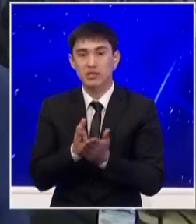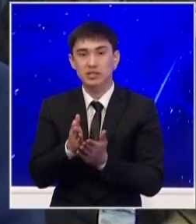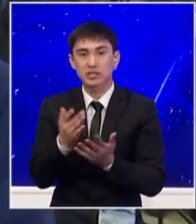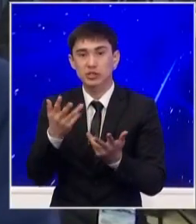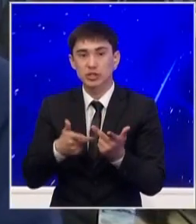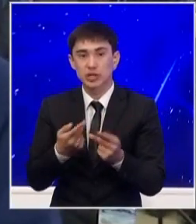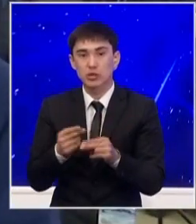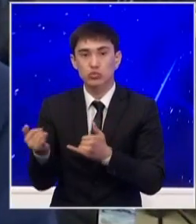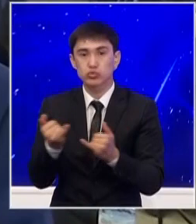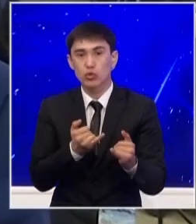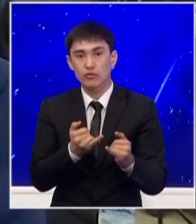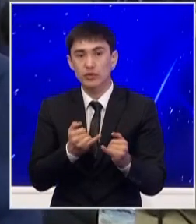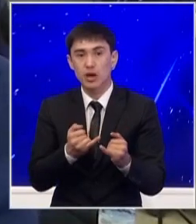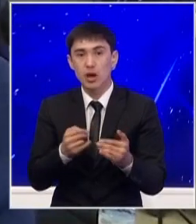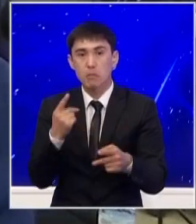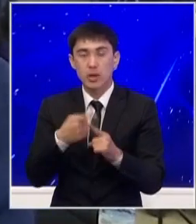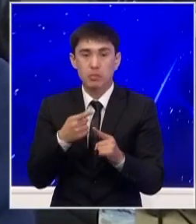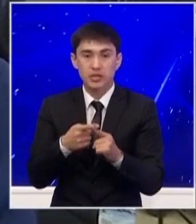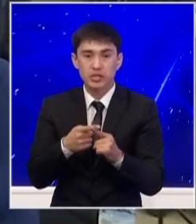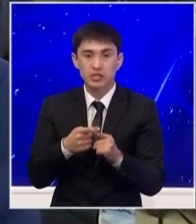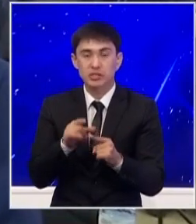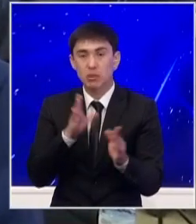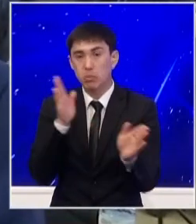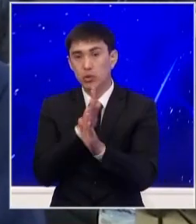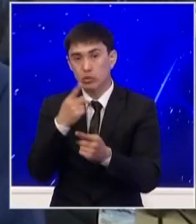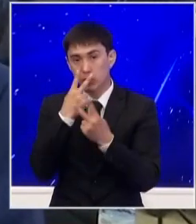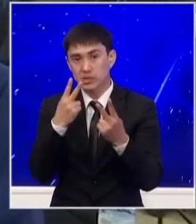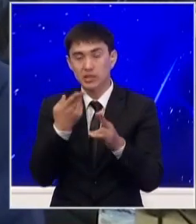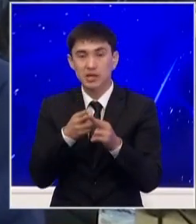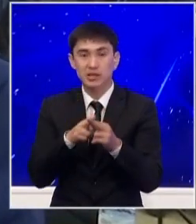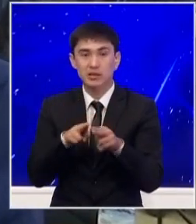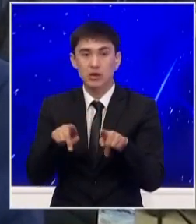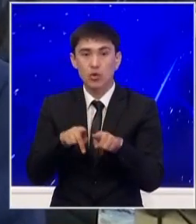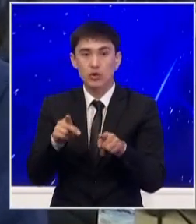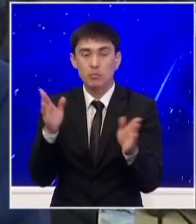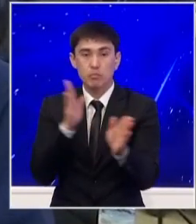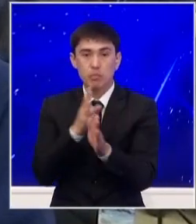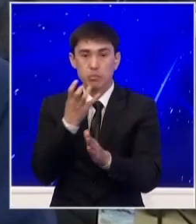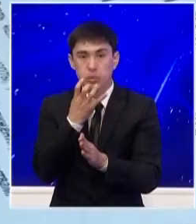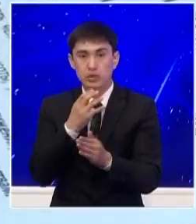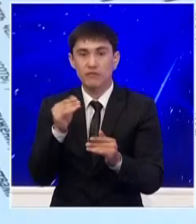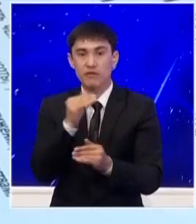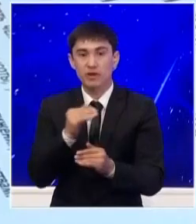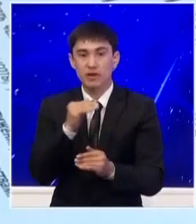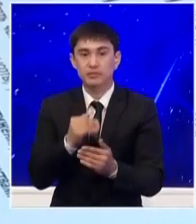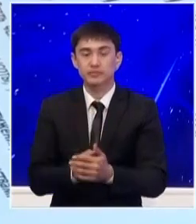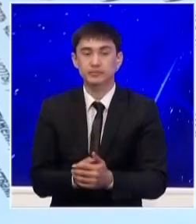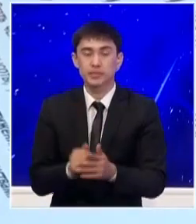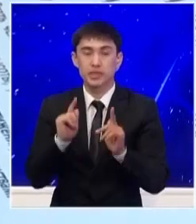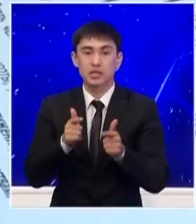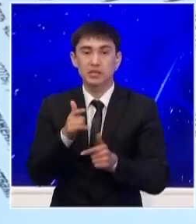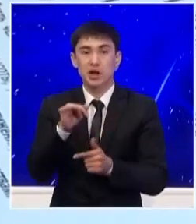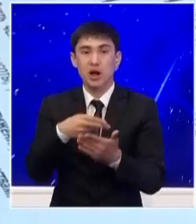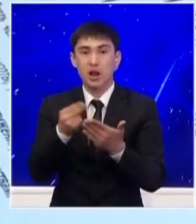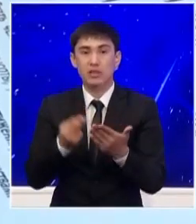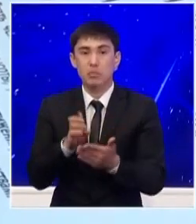летоисчисление. Она обусловлена не только математически. Сама природа подсказывает нам это крайне теплой погодой в феврале. Согласно календарю